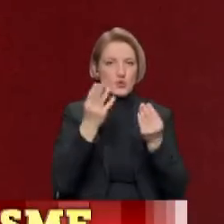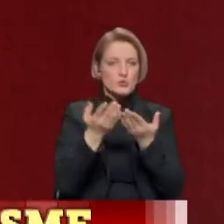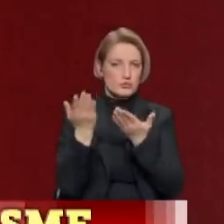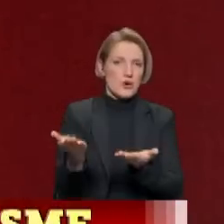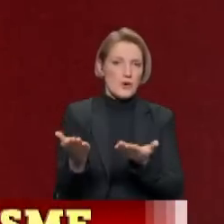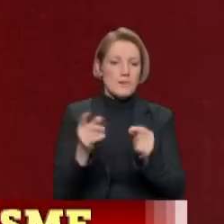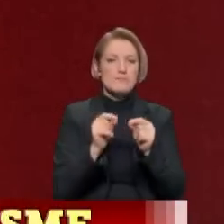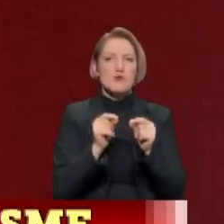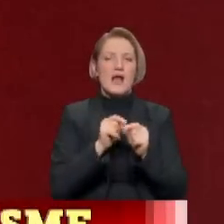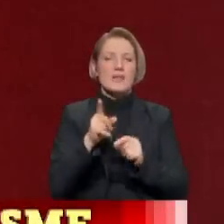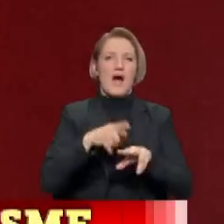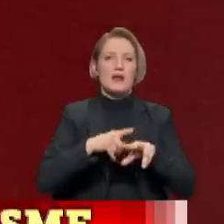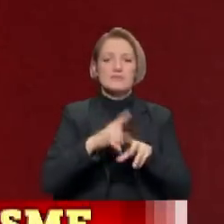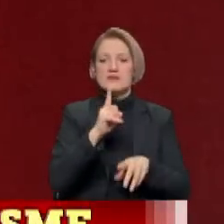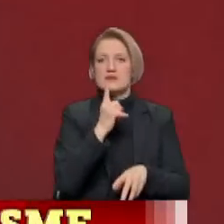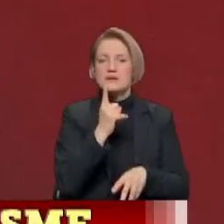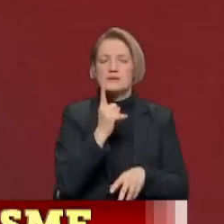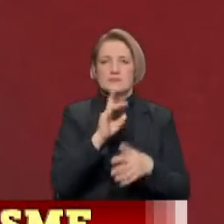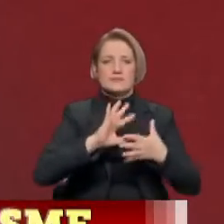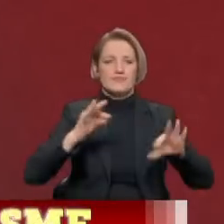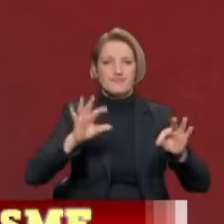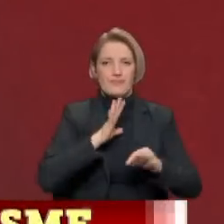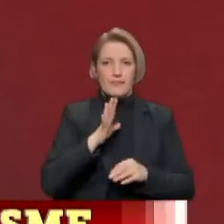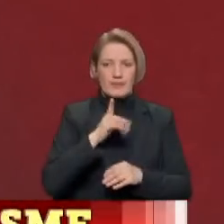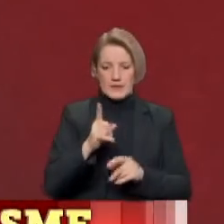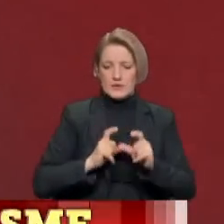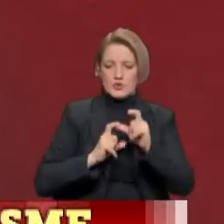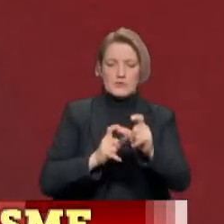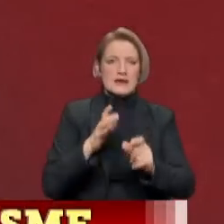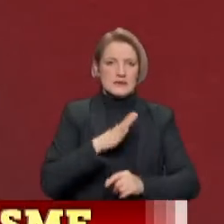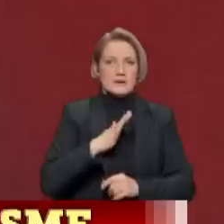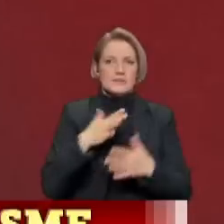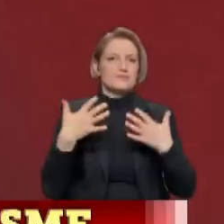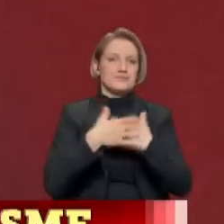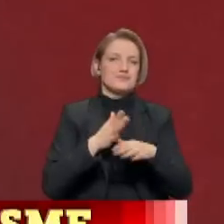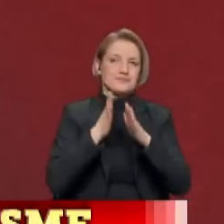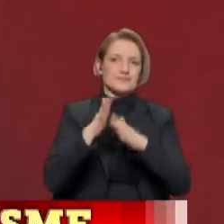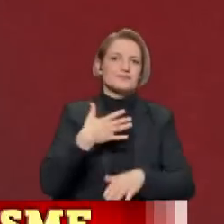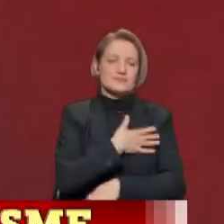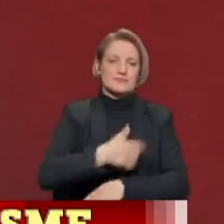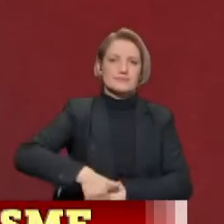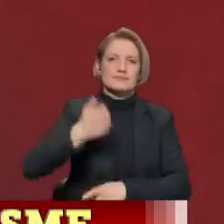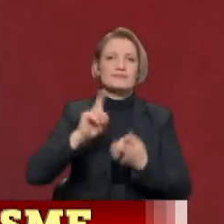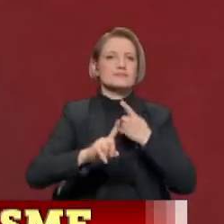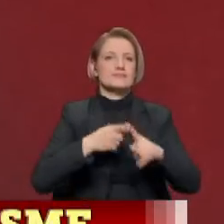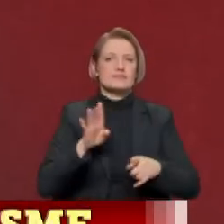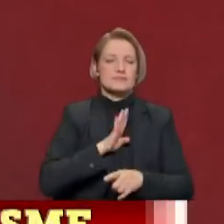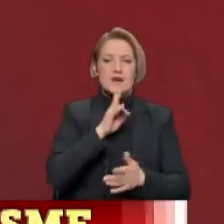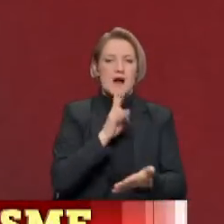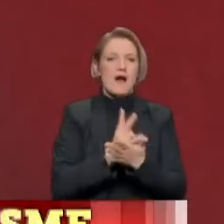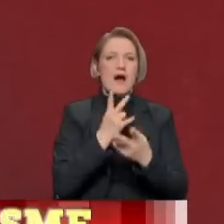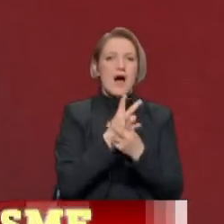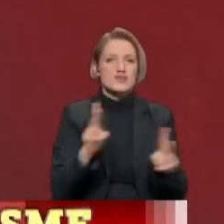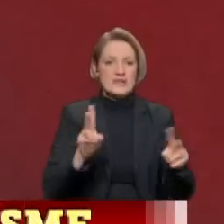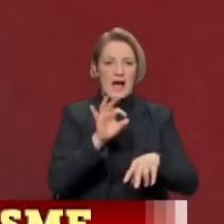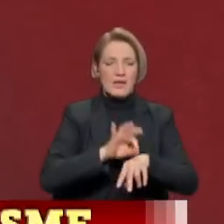Şimdi Bülent Arınç'ın bir sözü daha var. Onu da size sormak istiyorum. Sonra geceye gideceğiz. CHP lideri Kemal Kılıçdaroğlu kararın